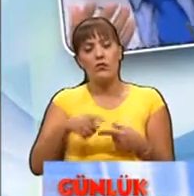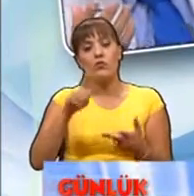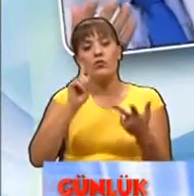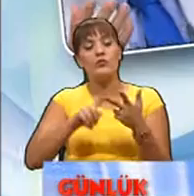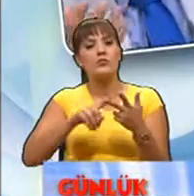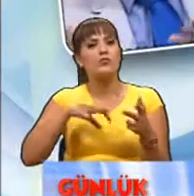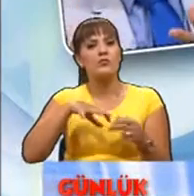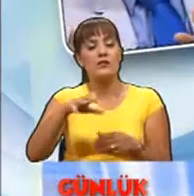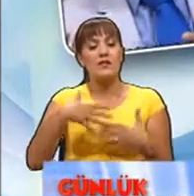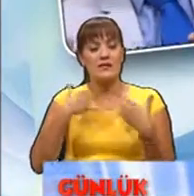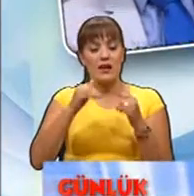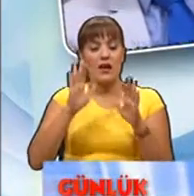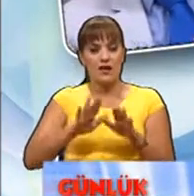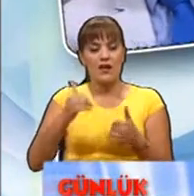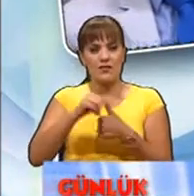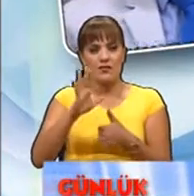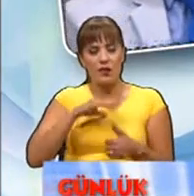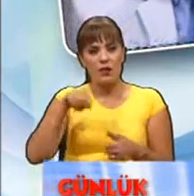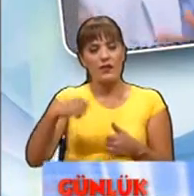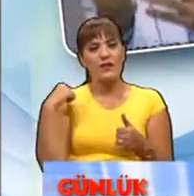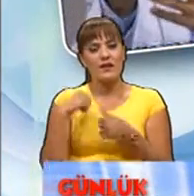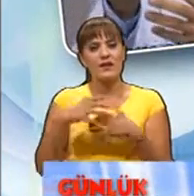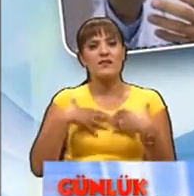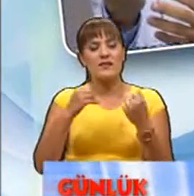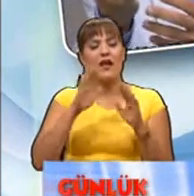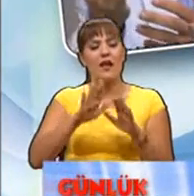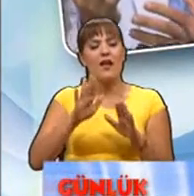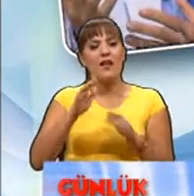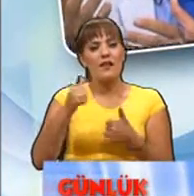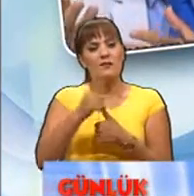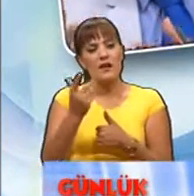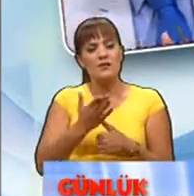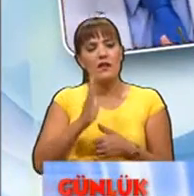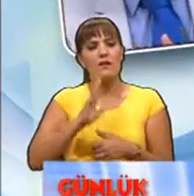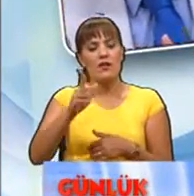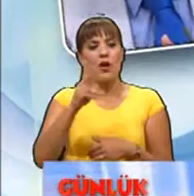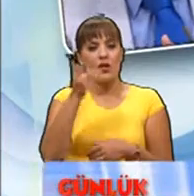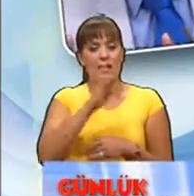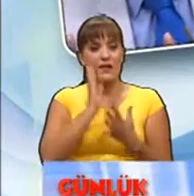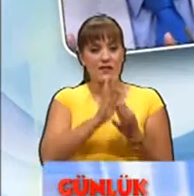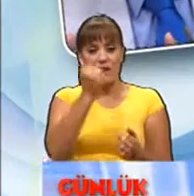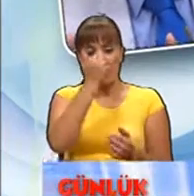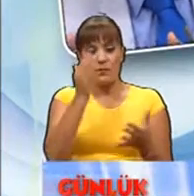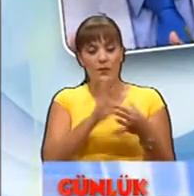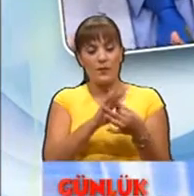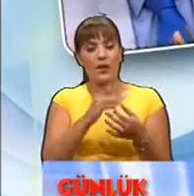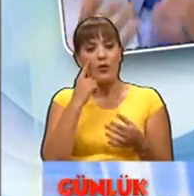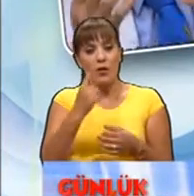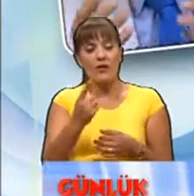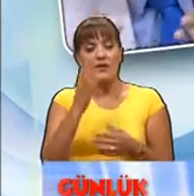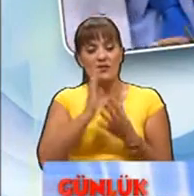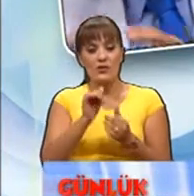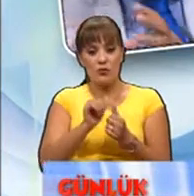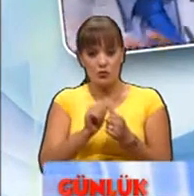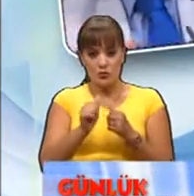Şimdi üçüncü zümre sağ kalan eş var. Orada yine sağ kalan eş biraz daha fazla. ölen kişiye kan bağı bakımından